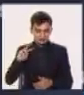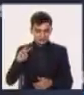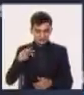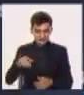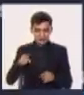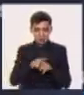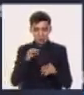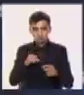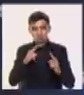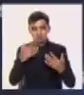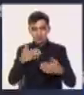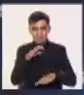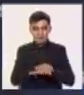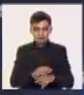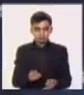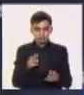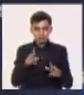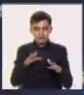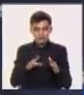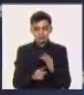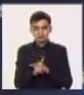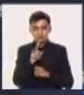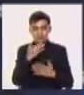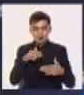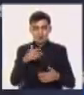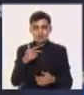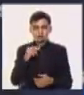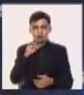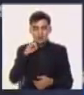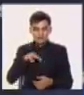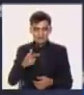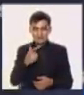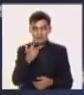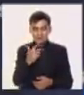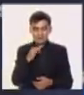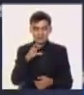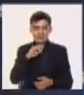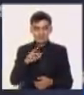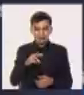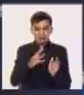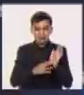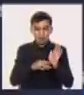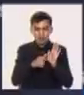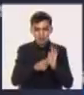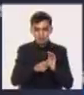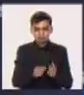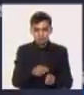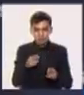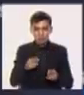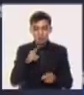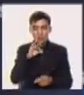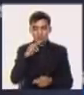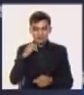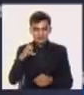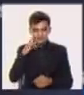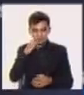изолятор. По данному факту заведено уголовное дело по части 3 статьи 297 Уголовного кодекса Республики Казахстан.